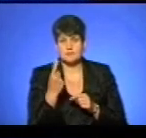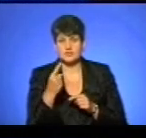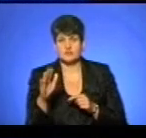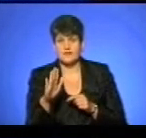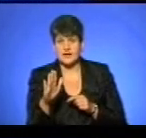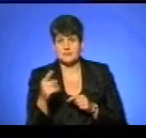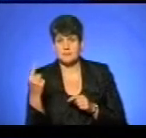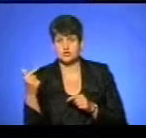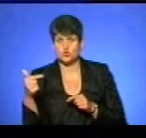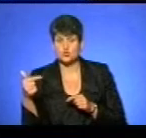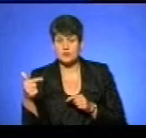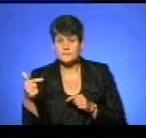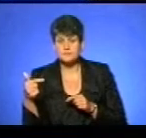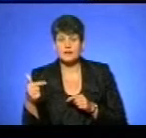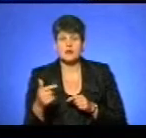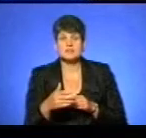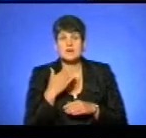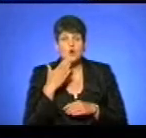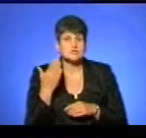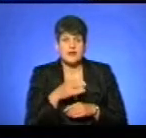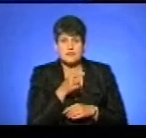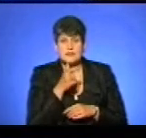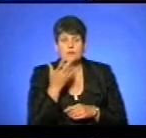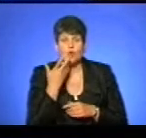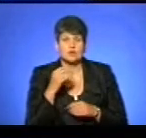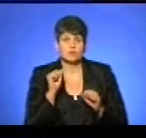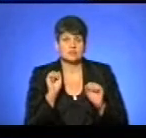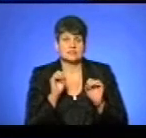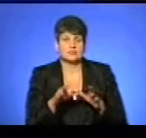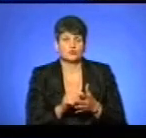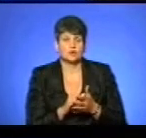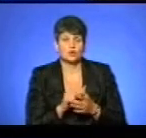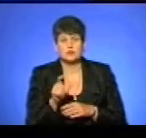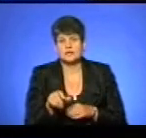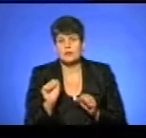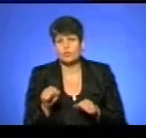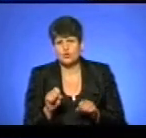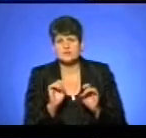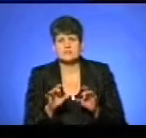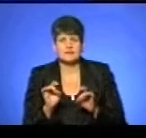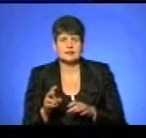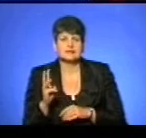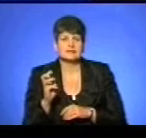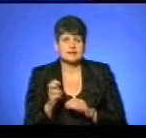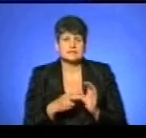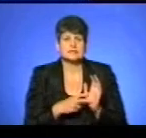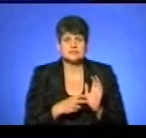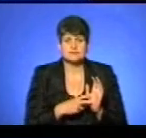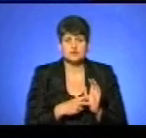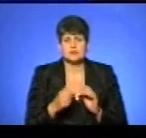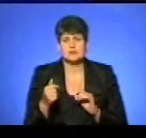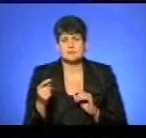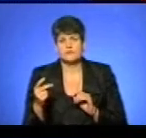вересня і 1 грудня. Останній термін, коли можна людині здати документи. Людина може здавати по 300, 700 і півтора,